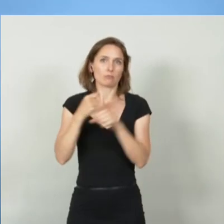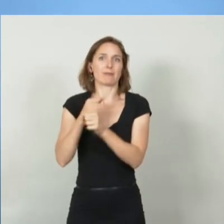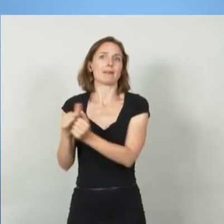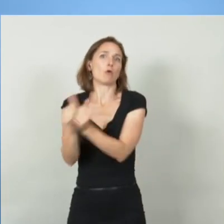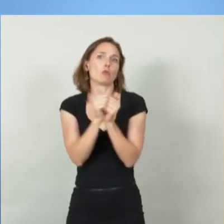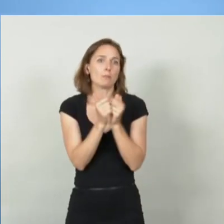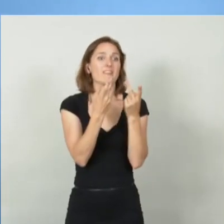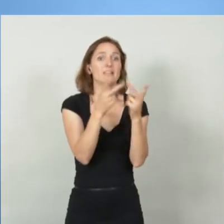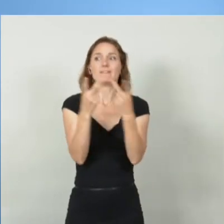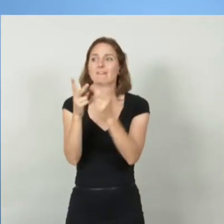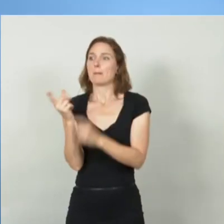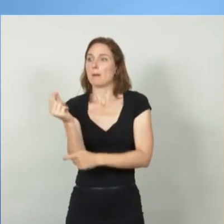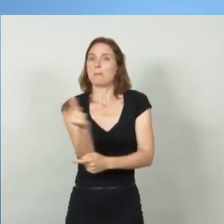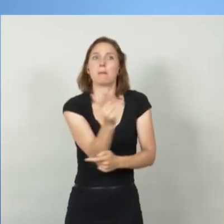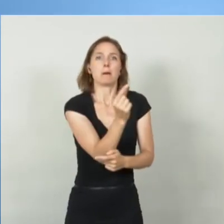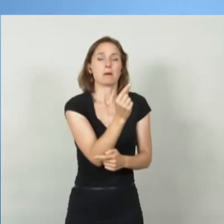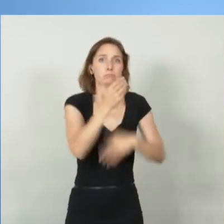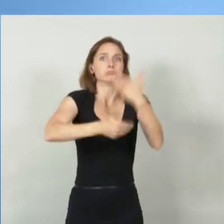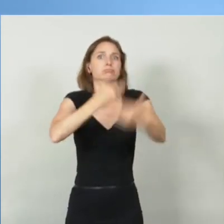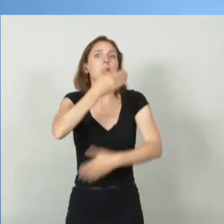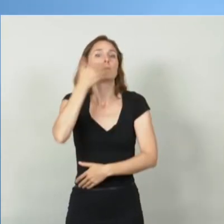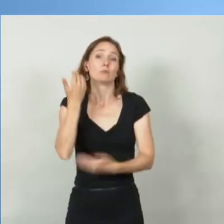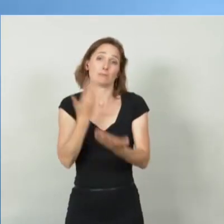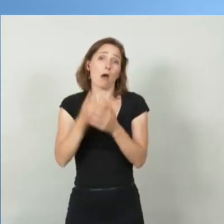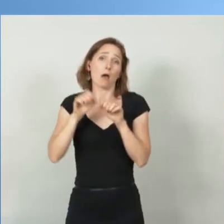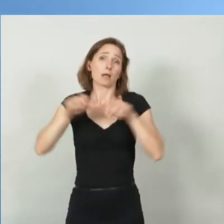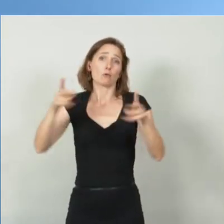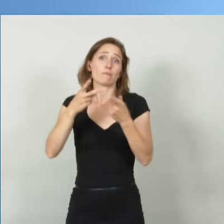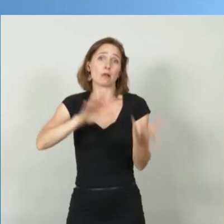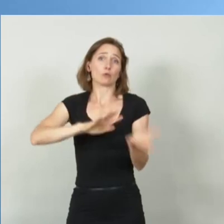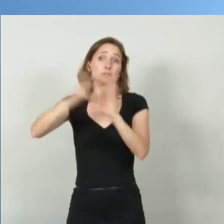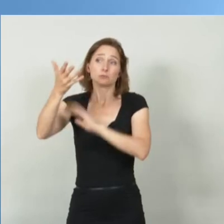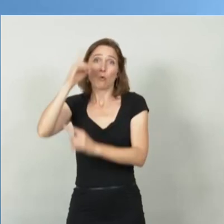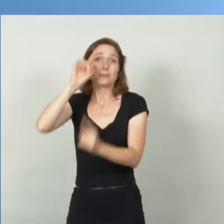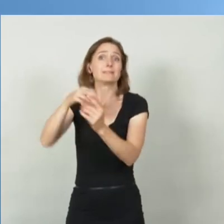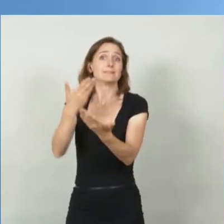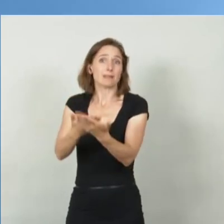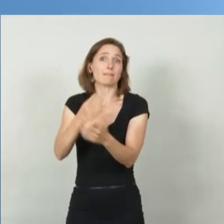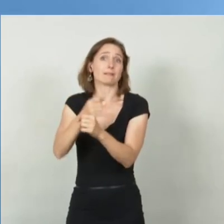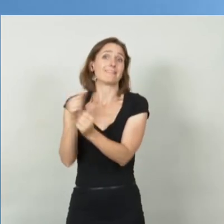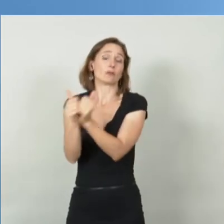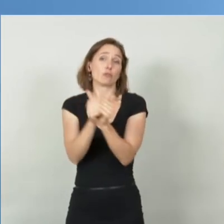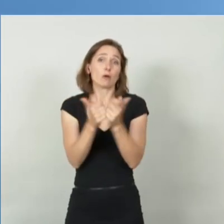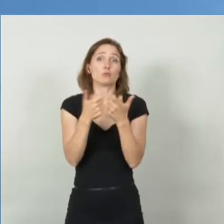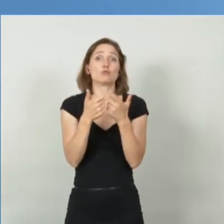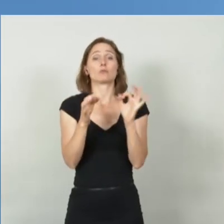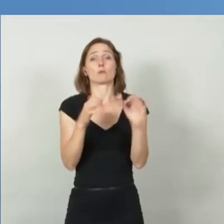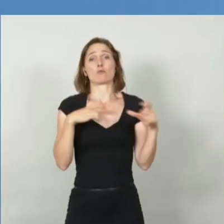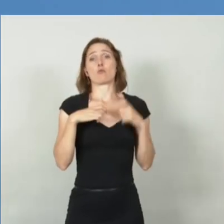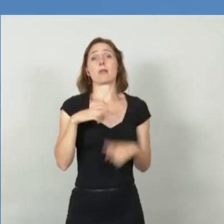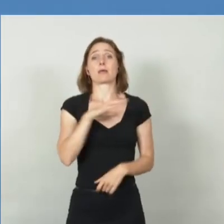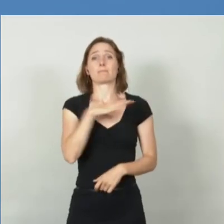donc c'est également le principe le principe des réseaux des villes en transition qui est notamment dynamisée par ma collègue notre collègue Katia